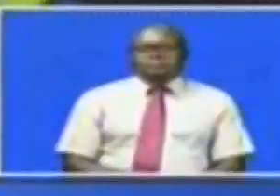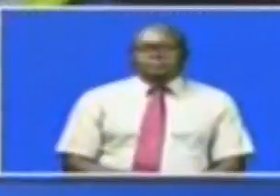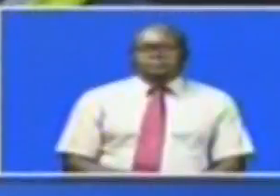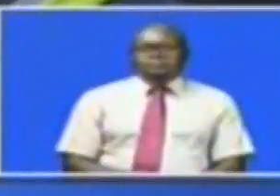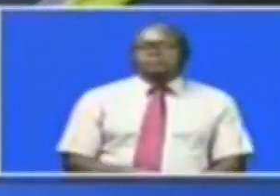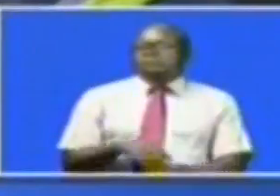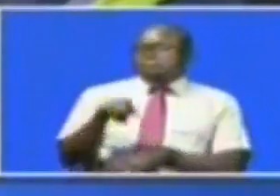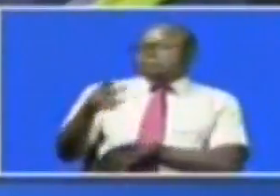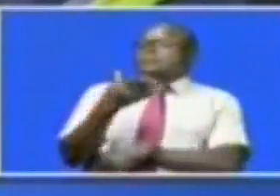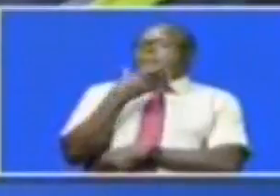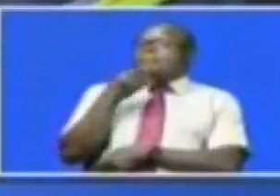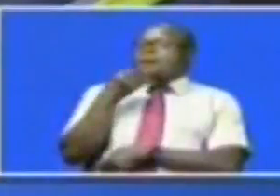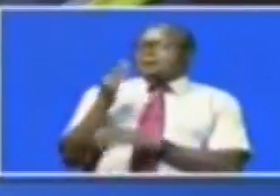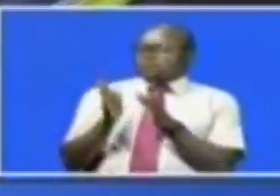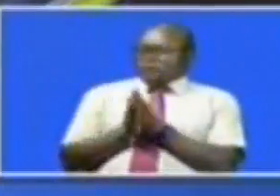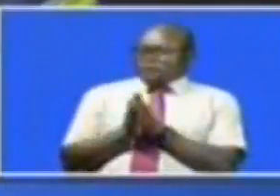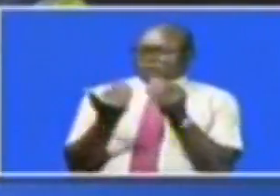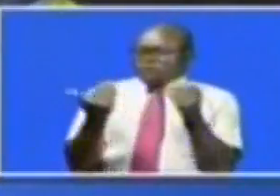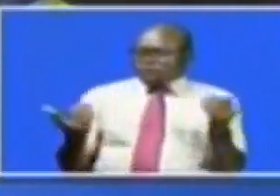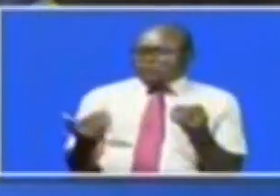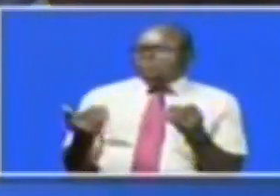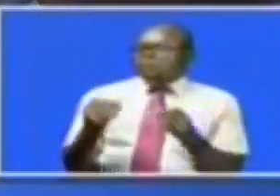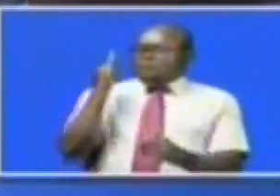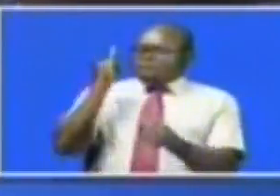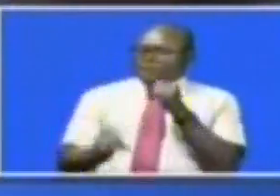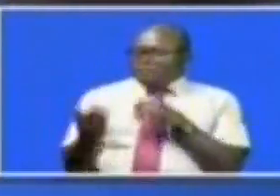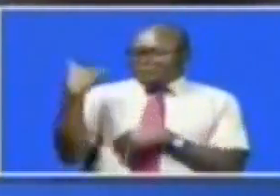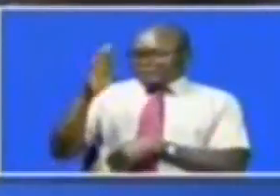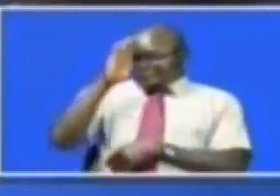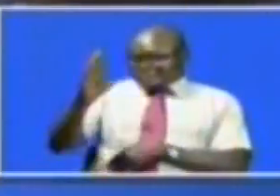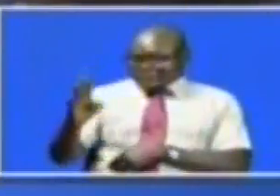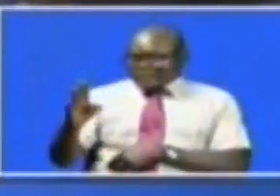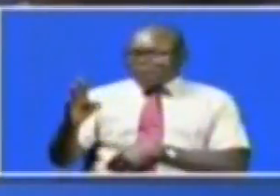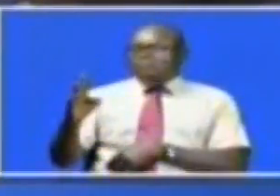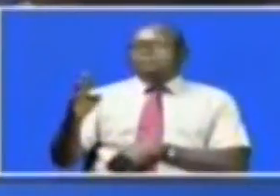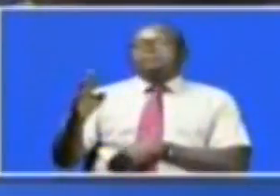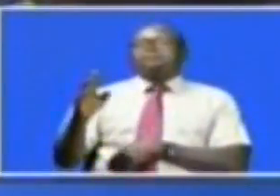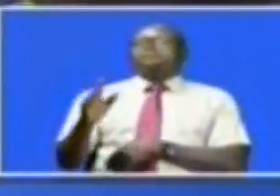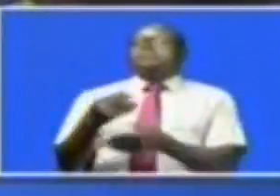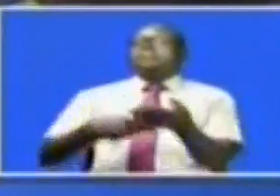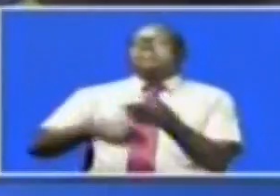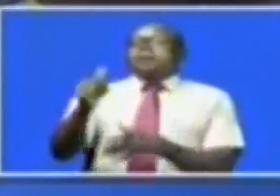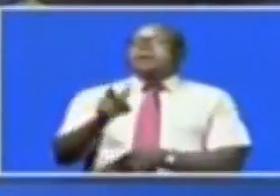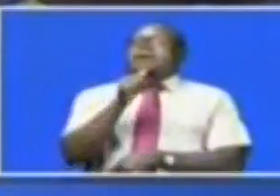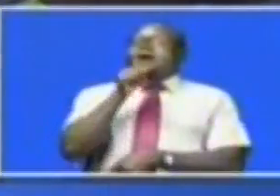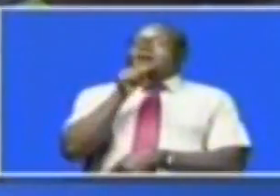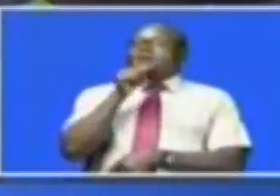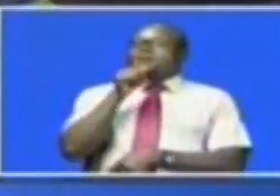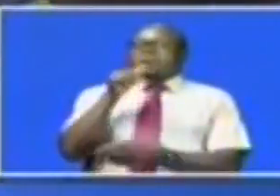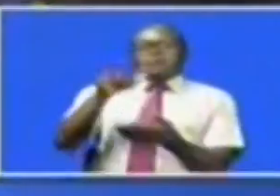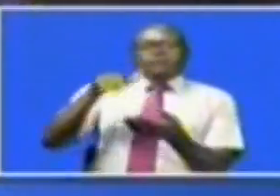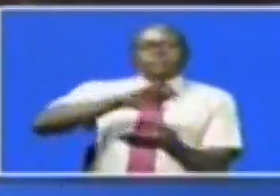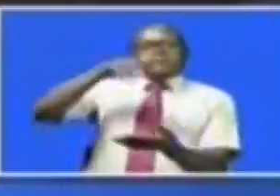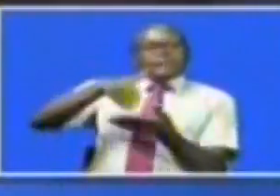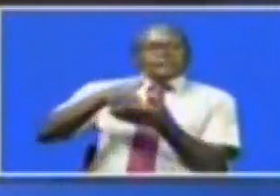Inasemekana Simiyu alionekana na watoto wake mwisho on Sunday wakitoka kanisani akienda kuwanunulia lunch kule shopping center.